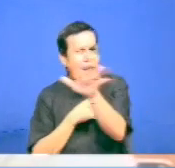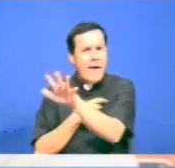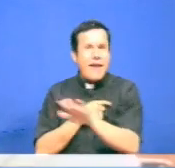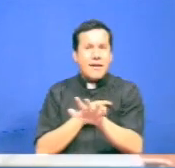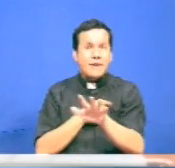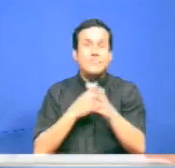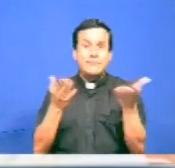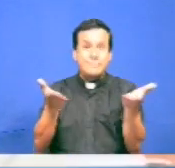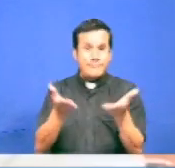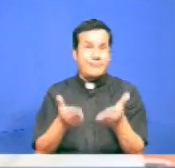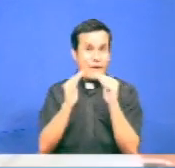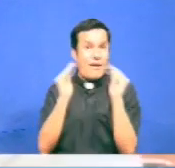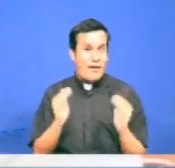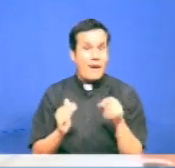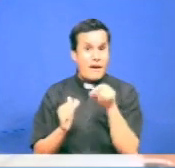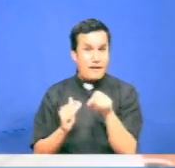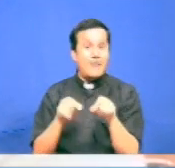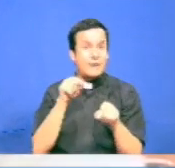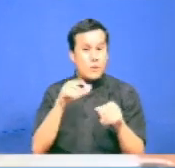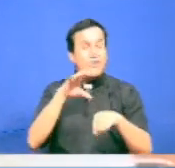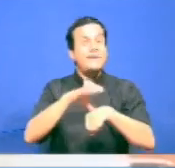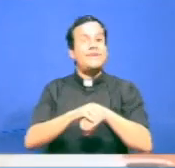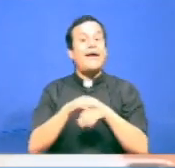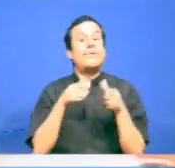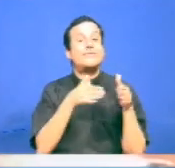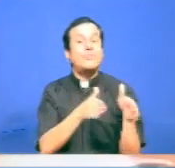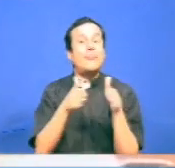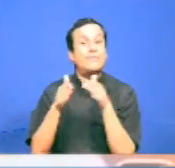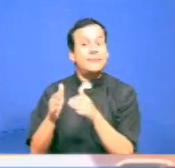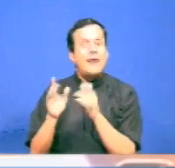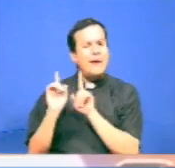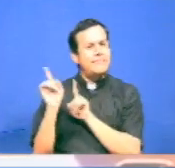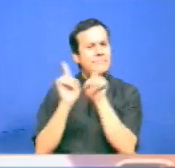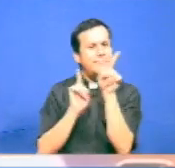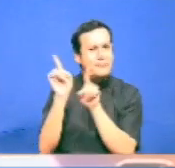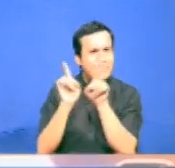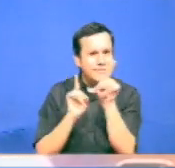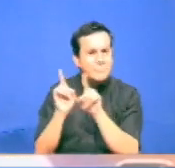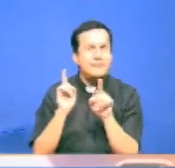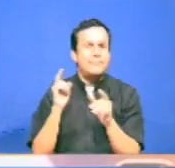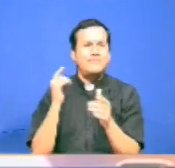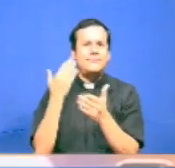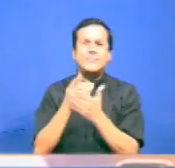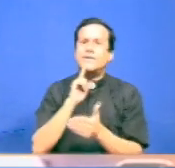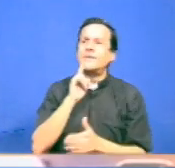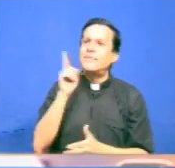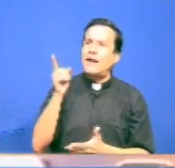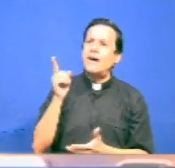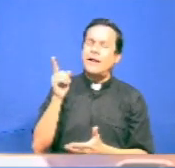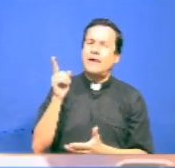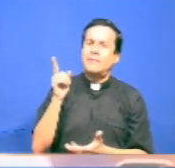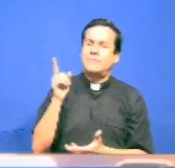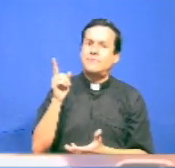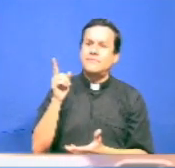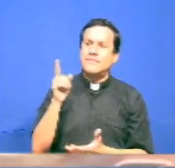manyumbani, mlio katika nafasi za safari, sehemu mlio katika